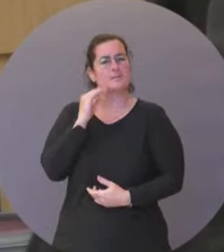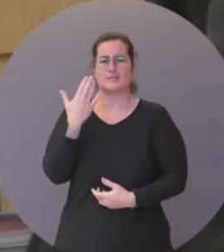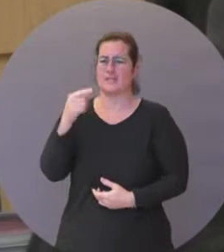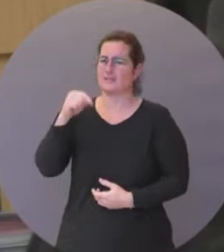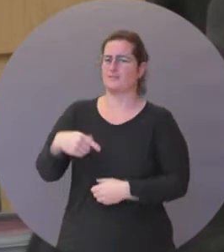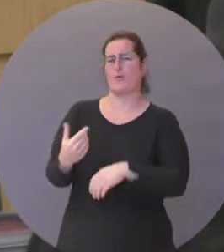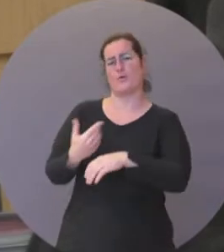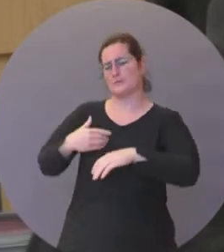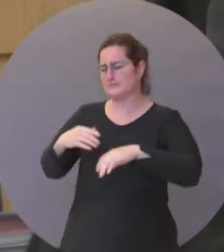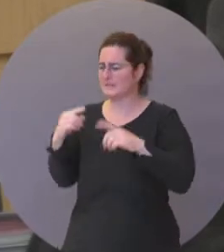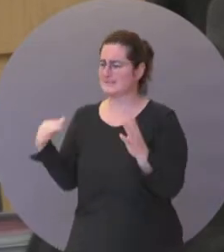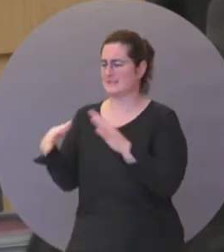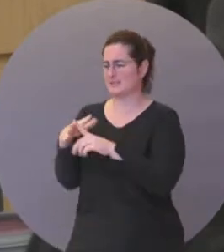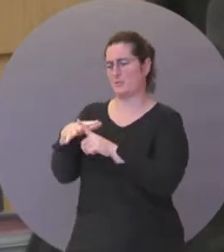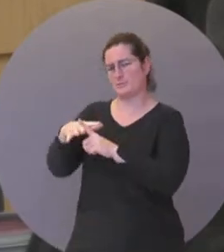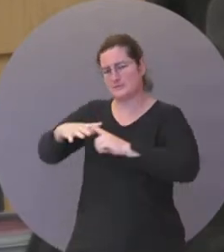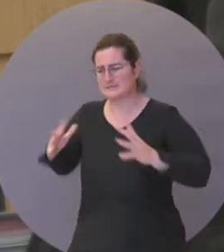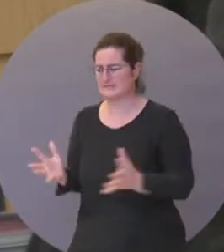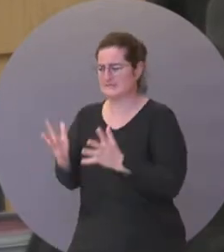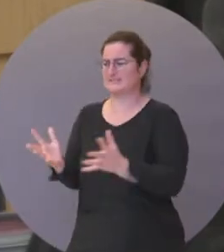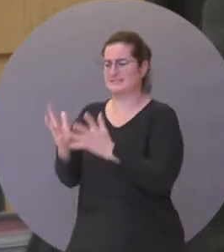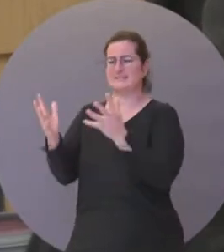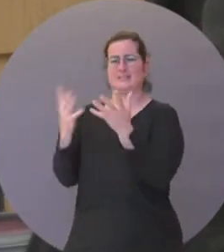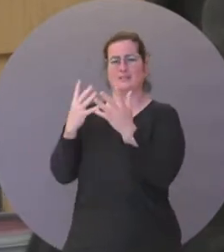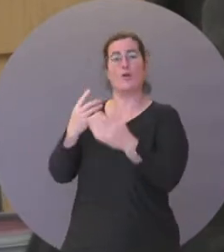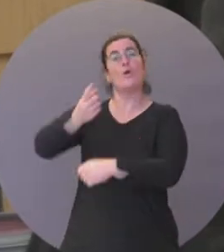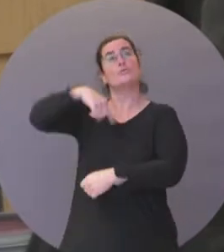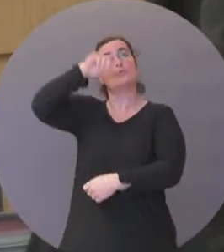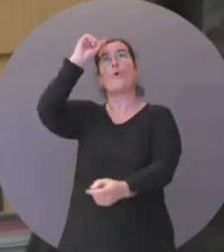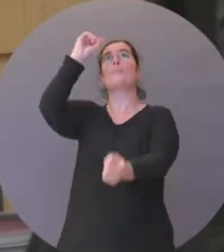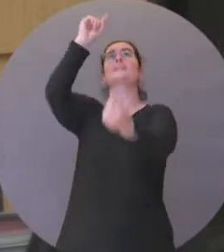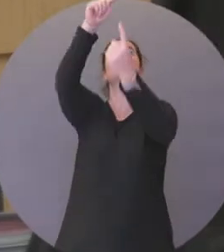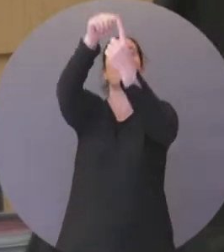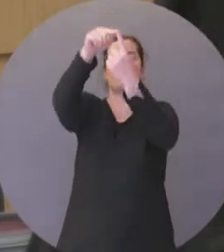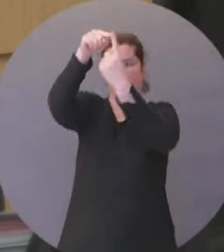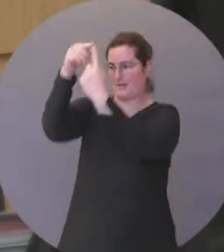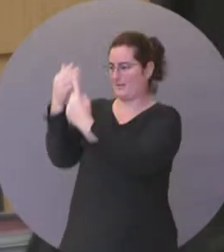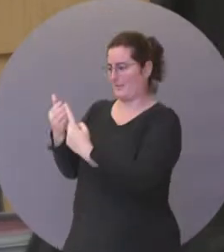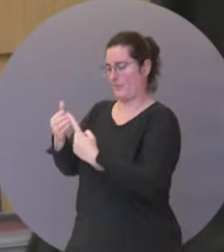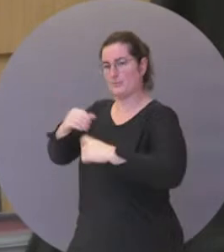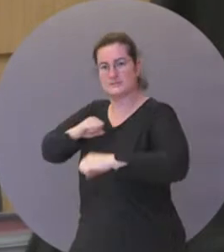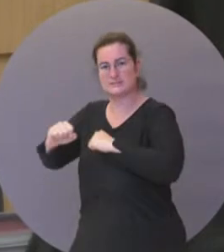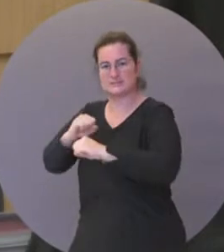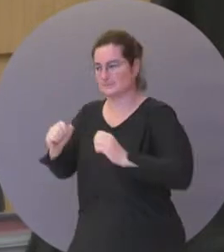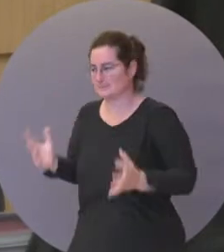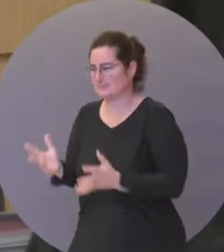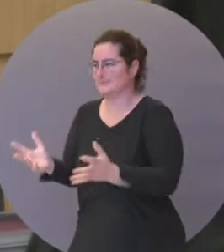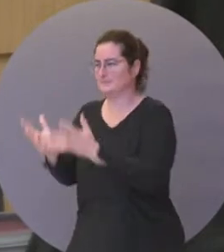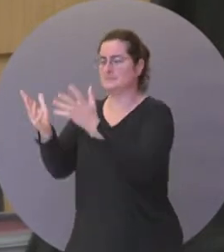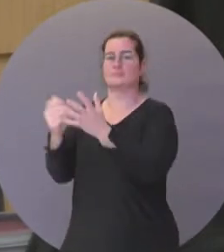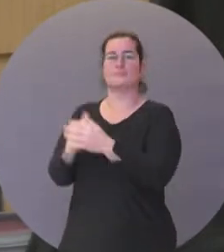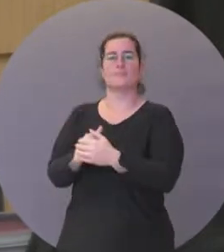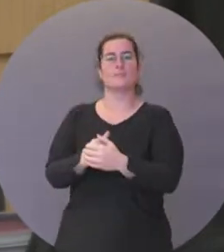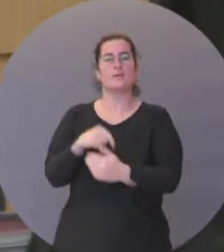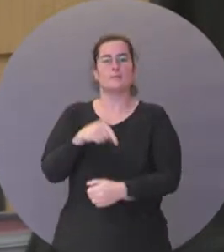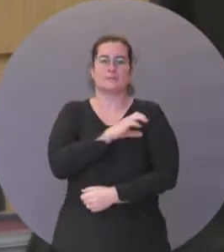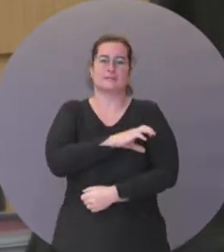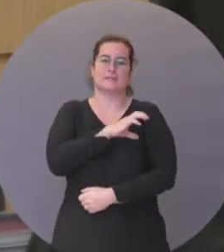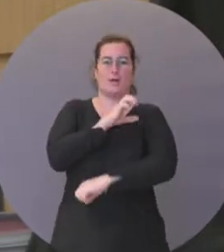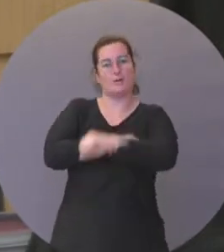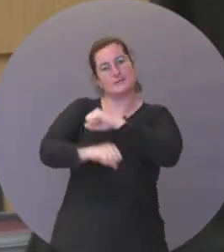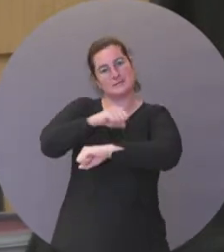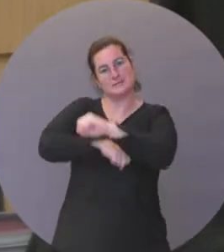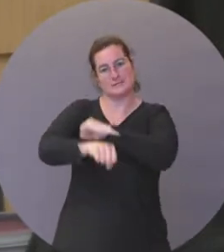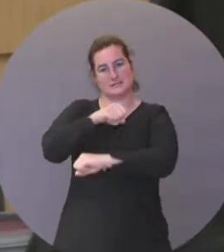ce volet les moyens financiers et humains de nos ambitions de nos obligations que d'organiser au mieux l'insertion des